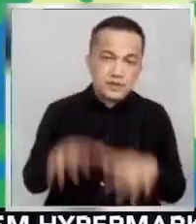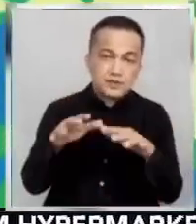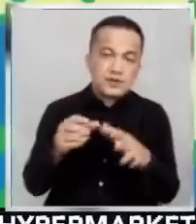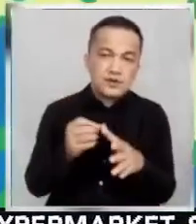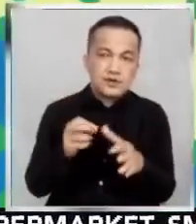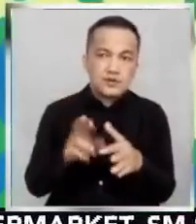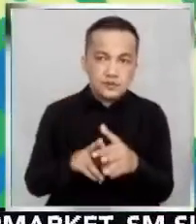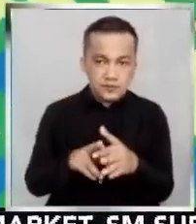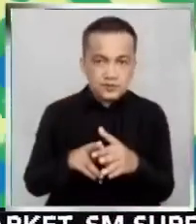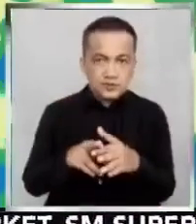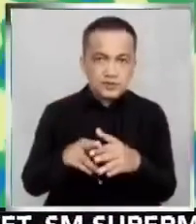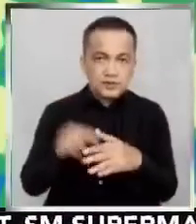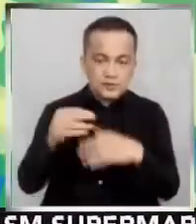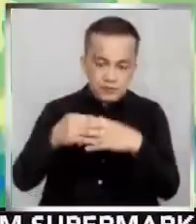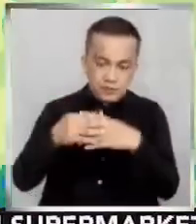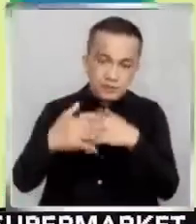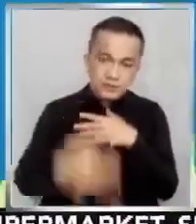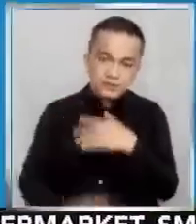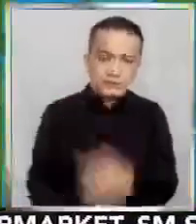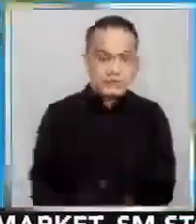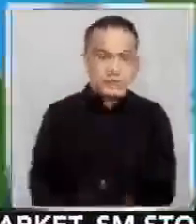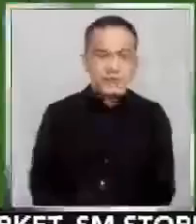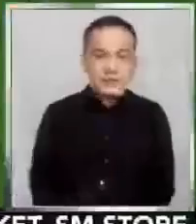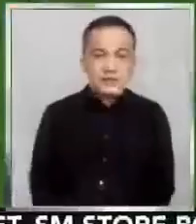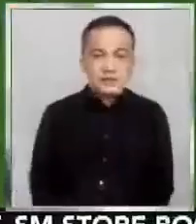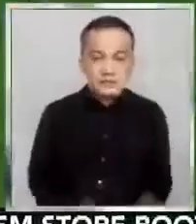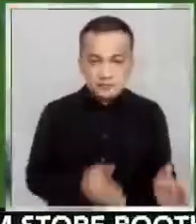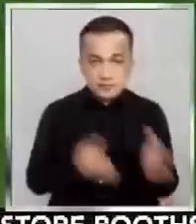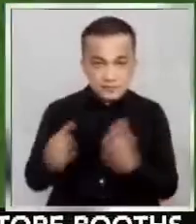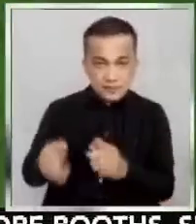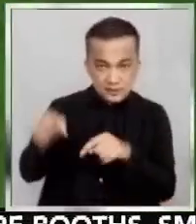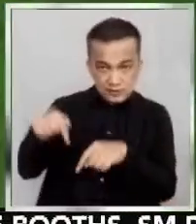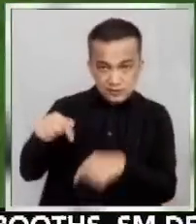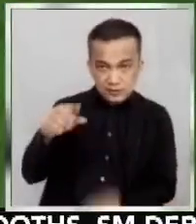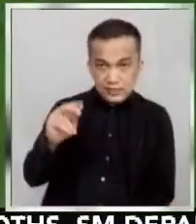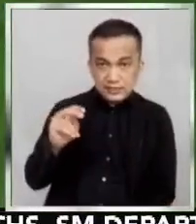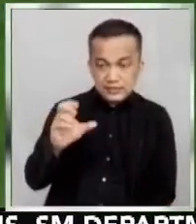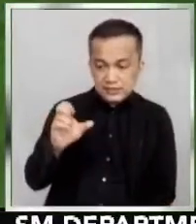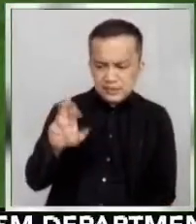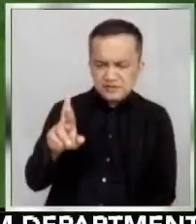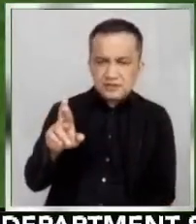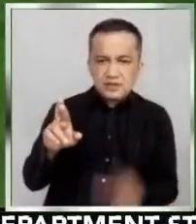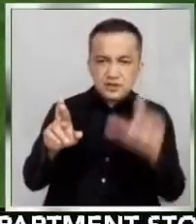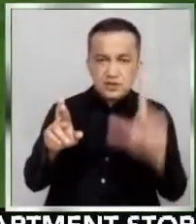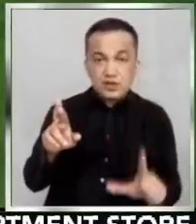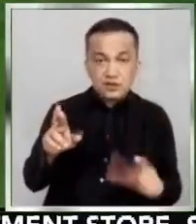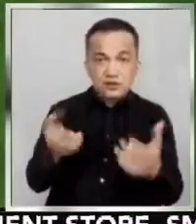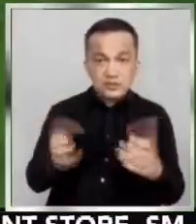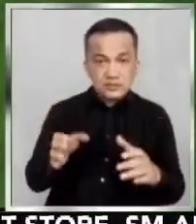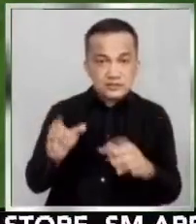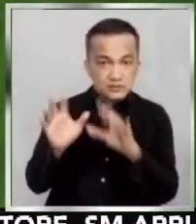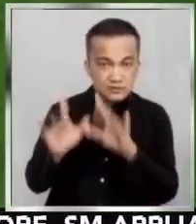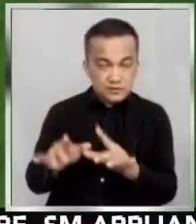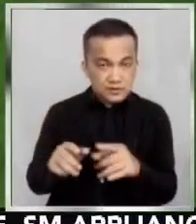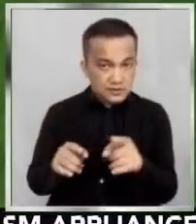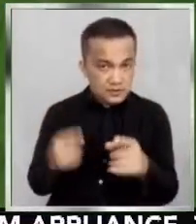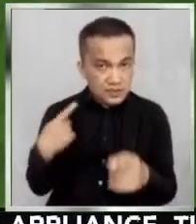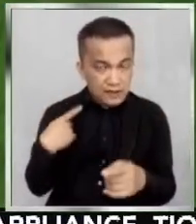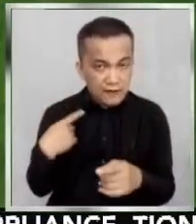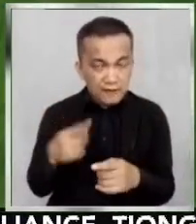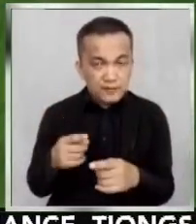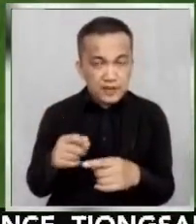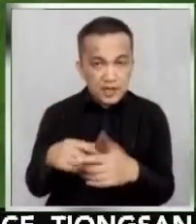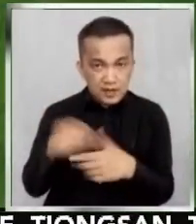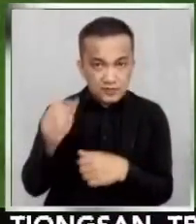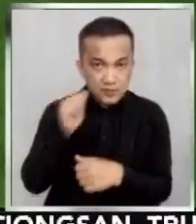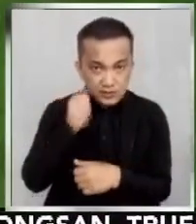ay pagguhon ng lupa. At dito naman sa Metro Manila, mababa po sa ngayon ang tsansa ng ulan. Pero kung meron po kayong lakad bukas, maging